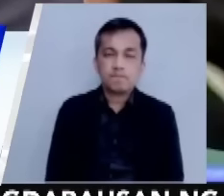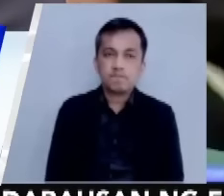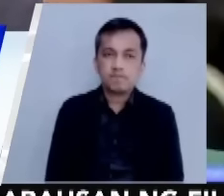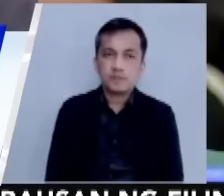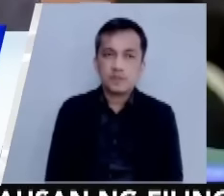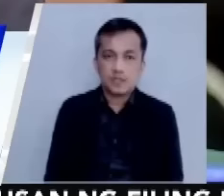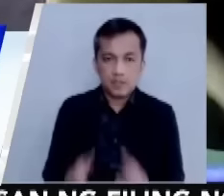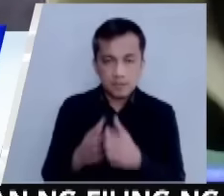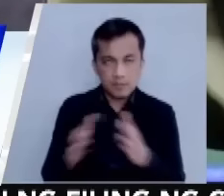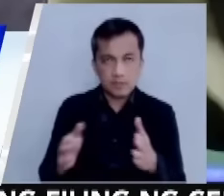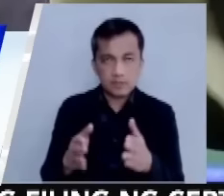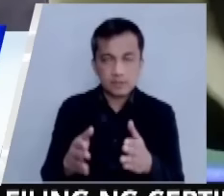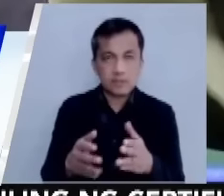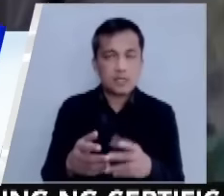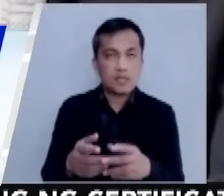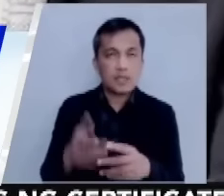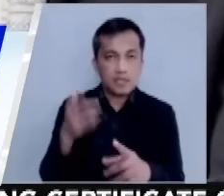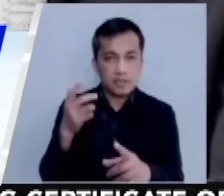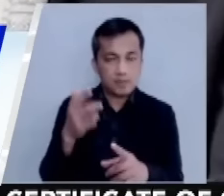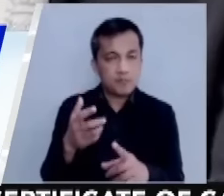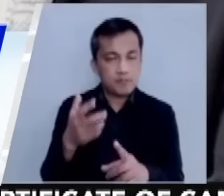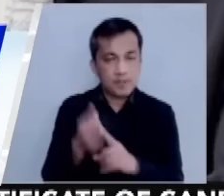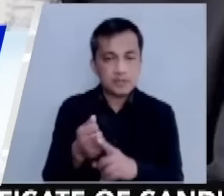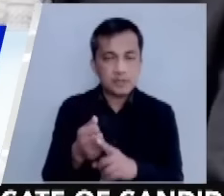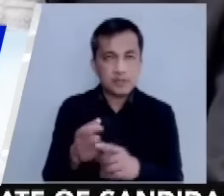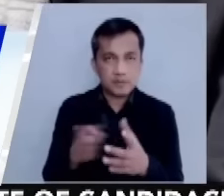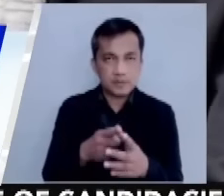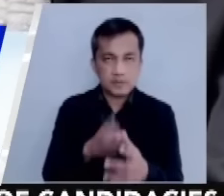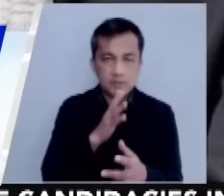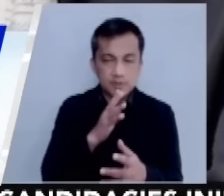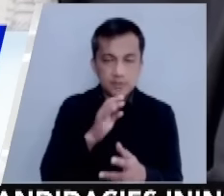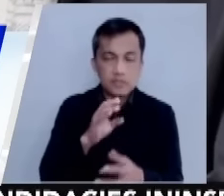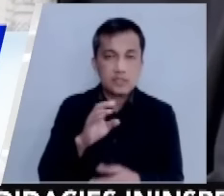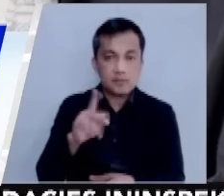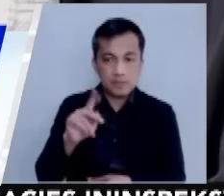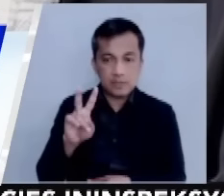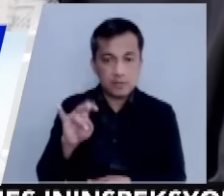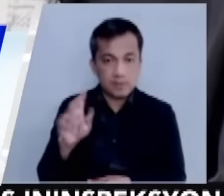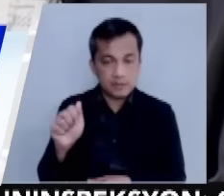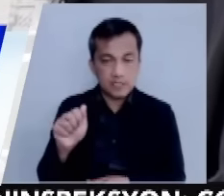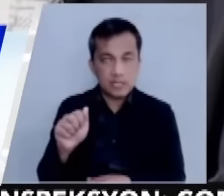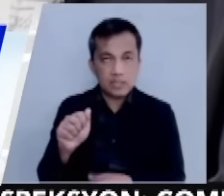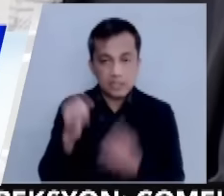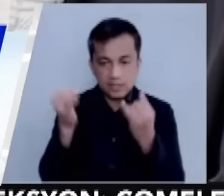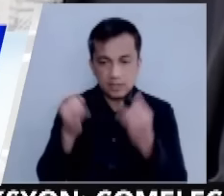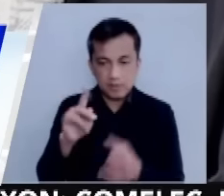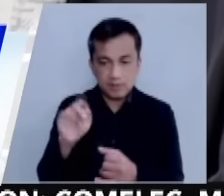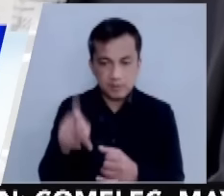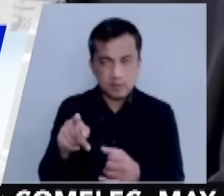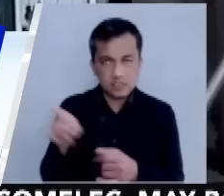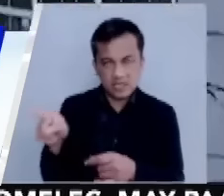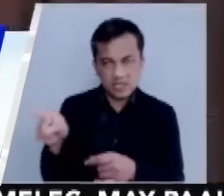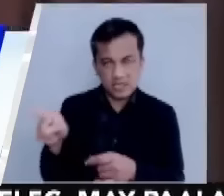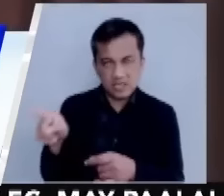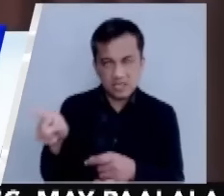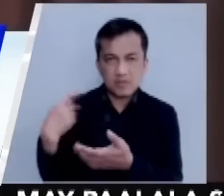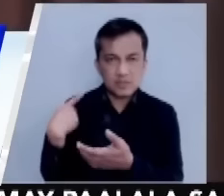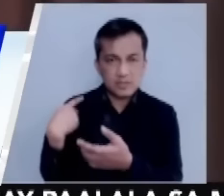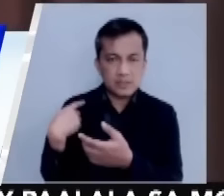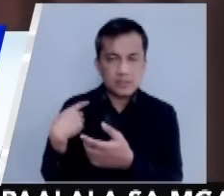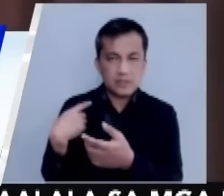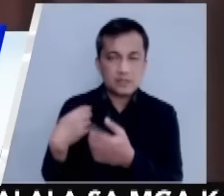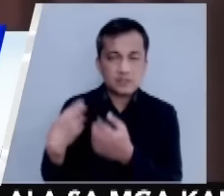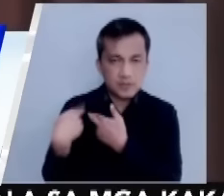unang pahayag ni Villanueva sa imahe ng PNP, kaya pinag-aaralan ngayon kung meron siyang legal na pananagutan. Nung may